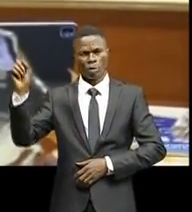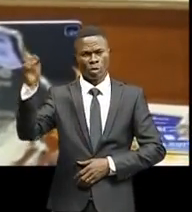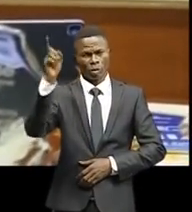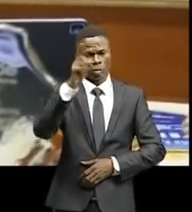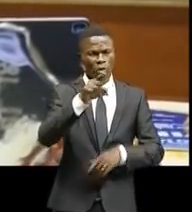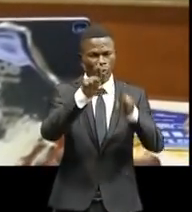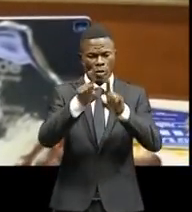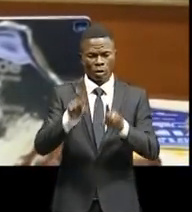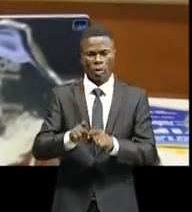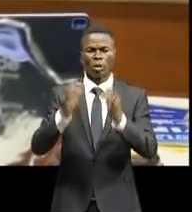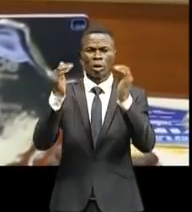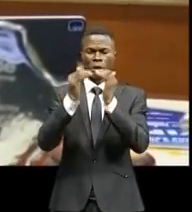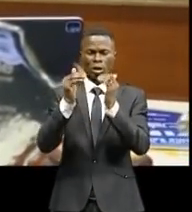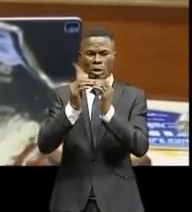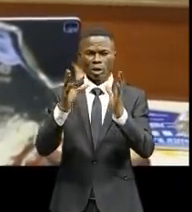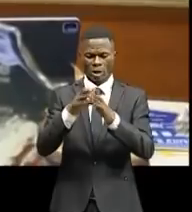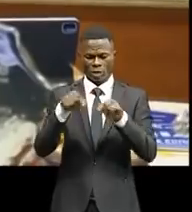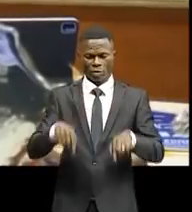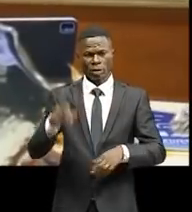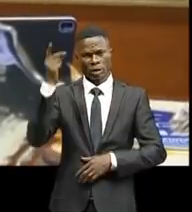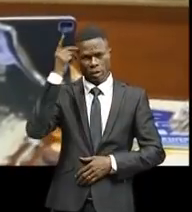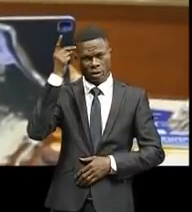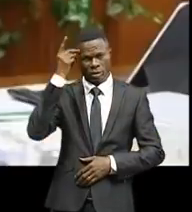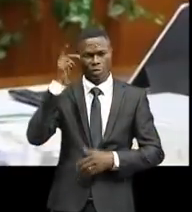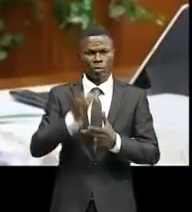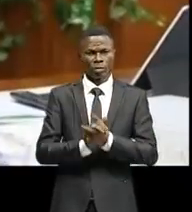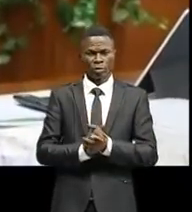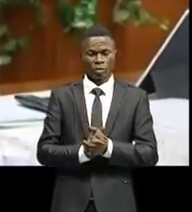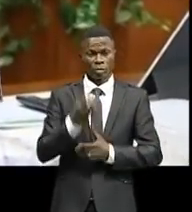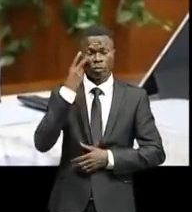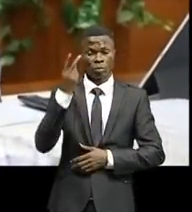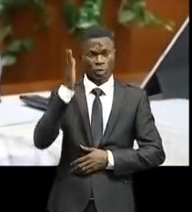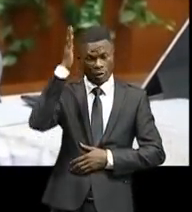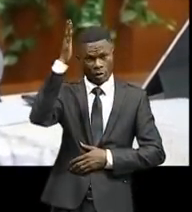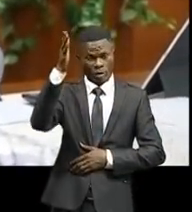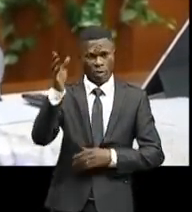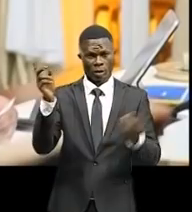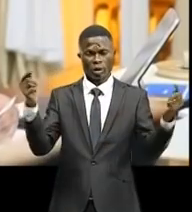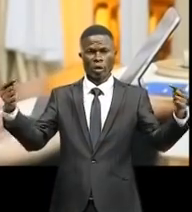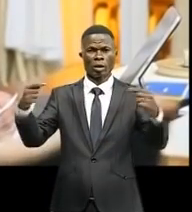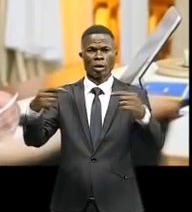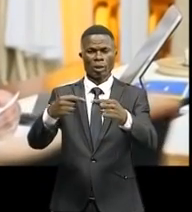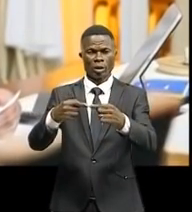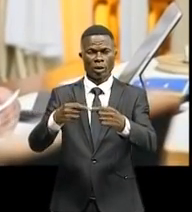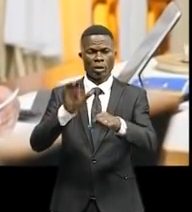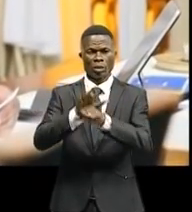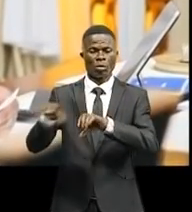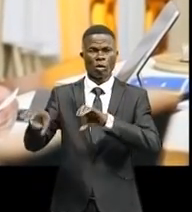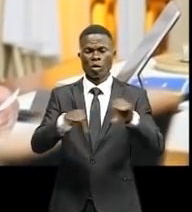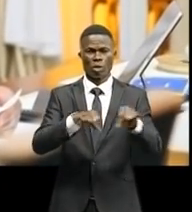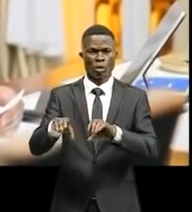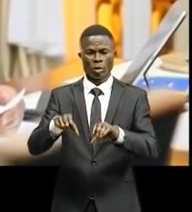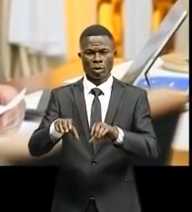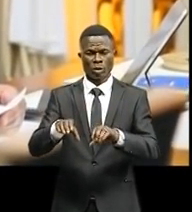devraient aussi atteindre le même standard. En perspective du grand rendez-vous de la compétition multisportive,